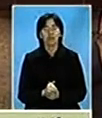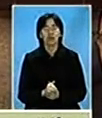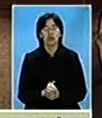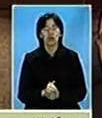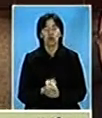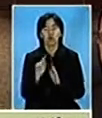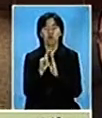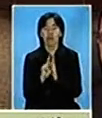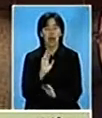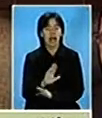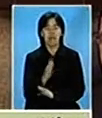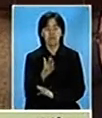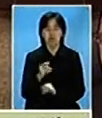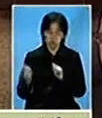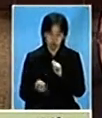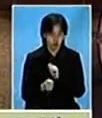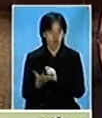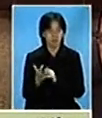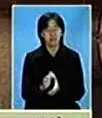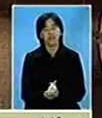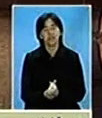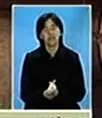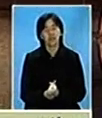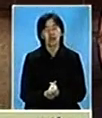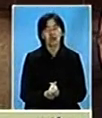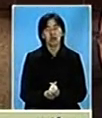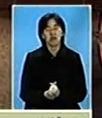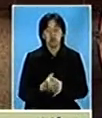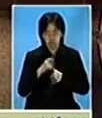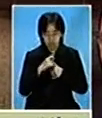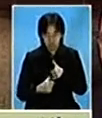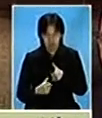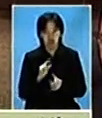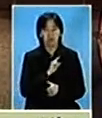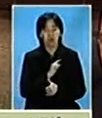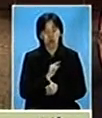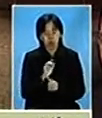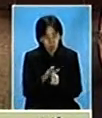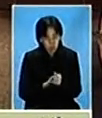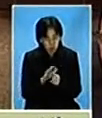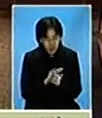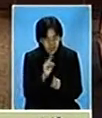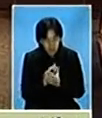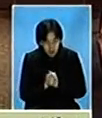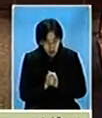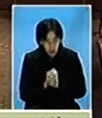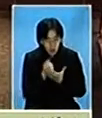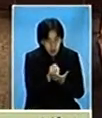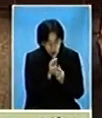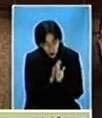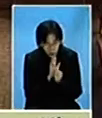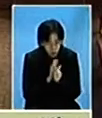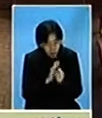ครับเป็นหน้าที่ตามศีลธรรมจรรยาของผู้ที่มีเมตตาต่อสัตว์ที่ต้องปฏิบัติอยู่แล้ว